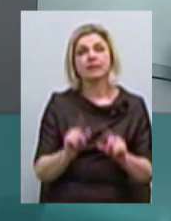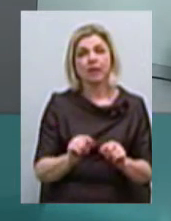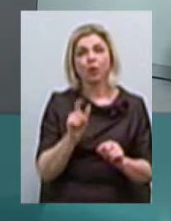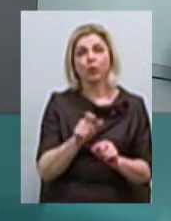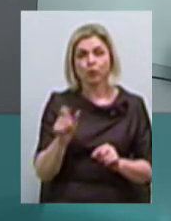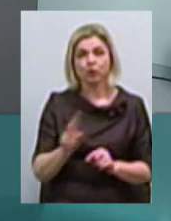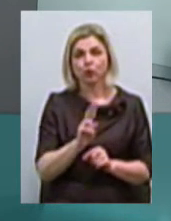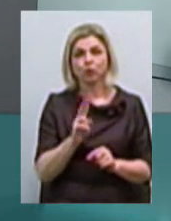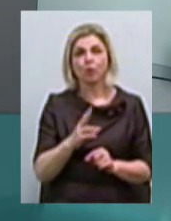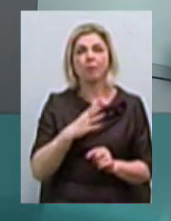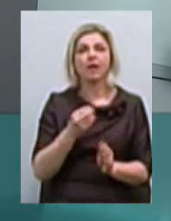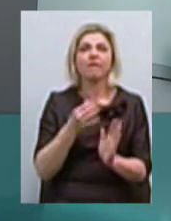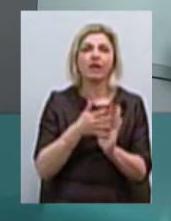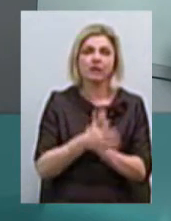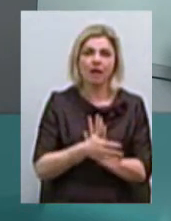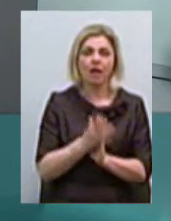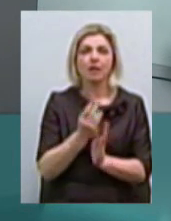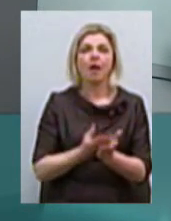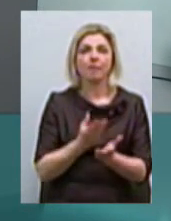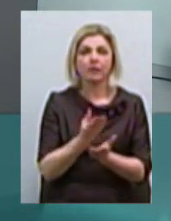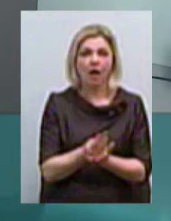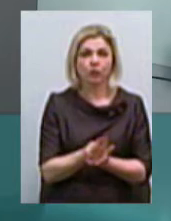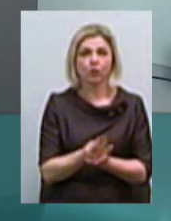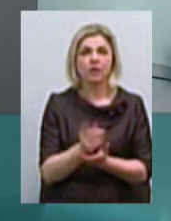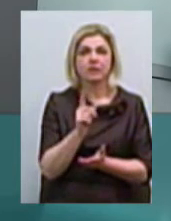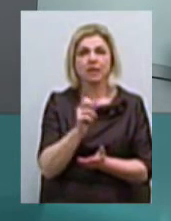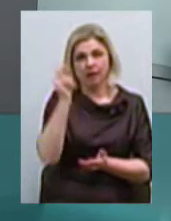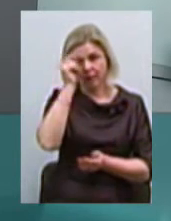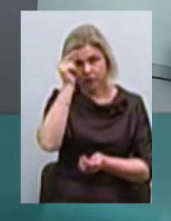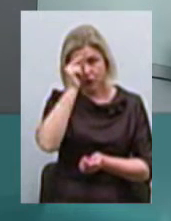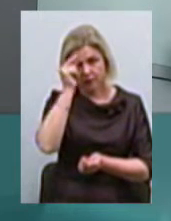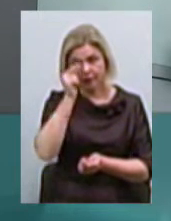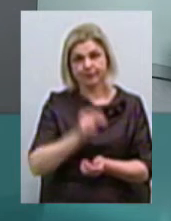особи, які понесли витрати на сплату, на оплату за навчання.